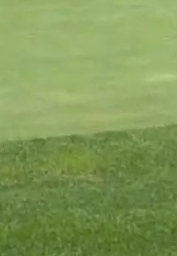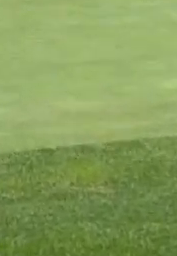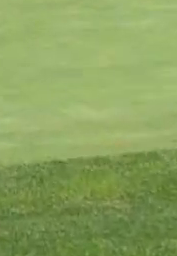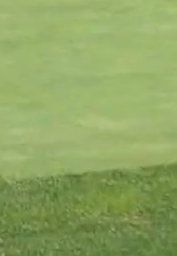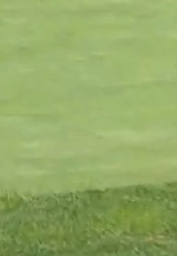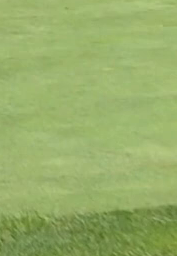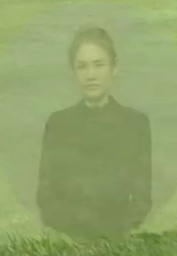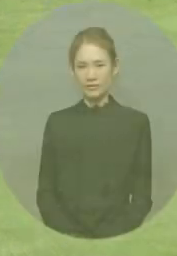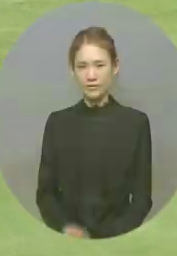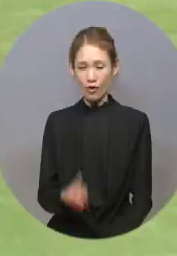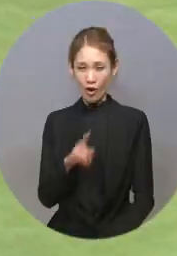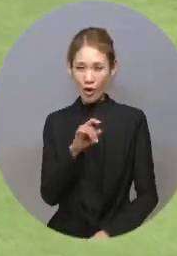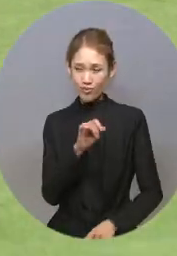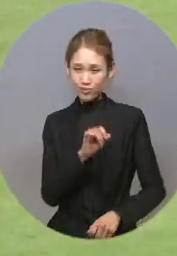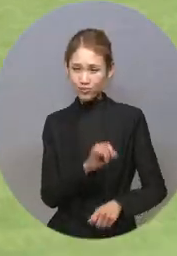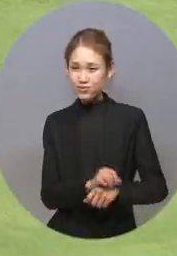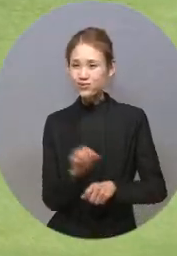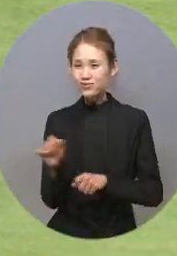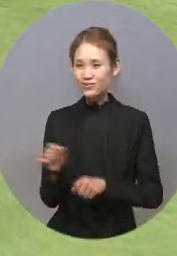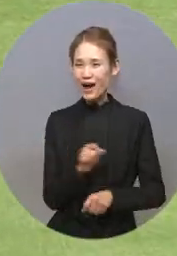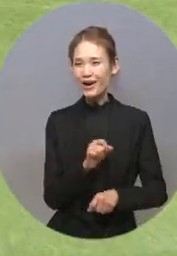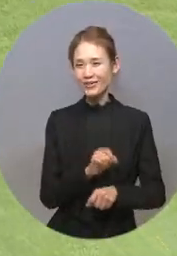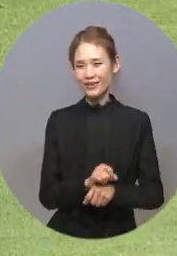잘 친 것 같아, 오빠. 나이스!